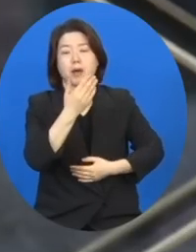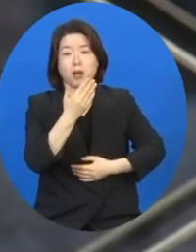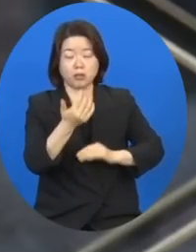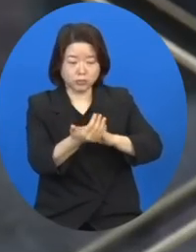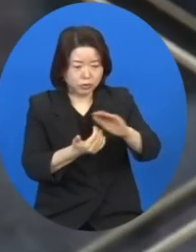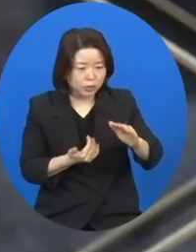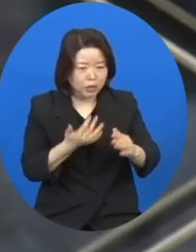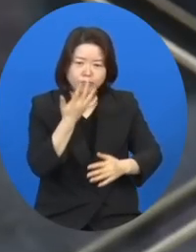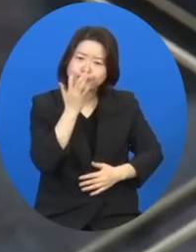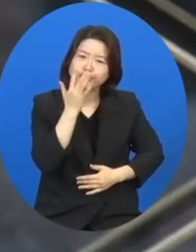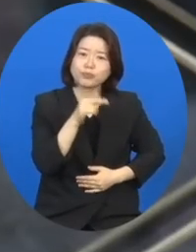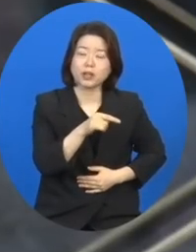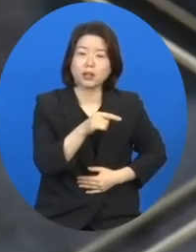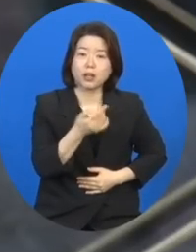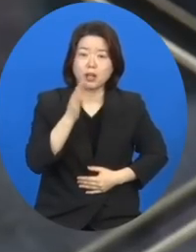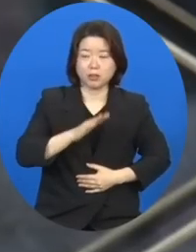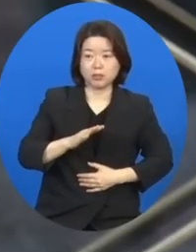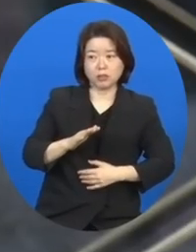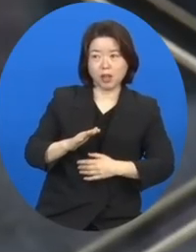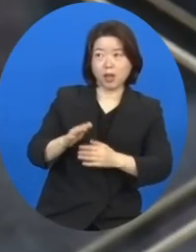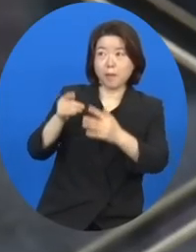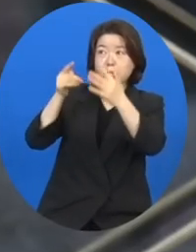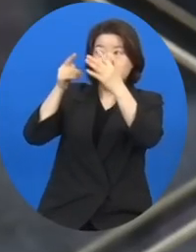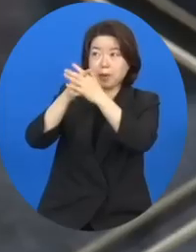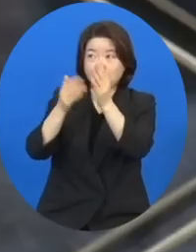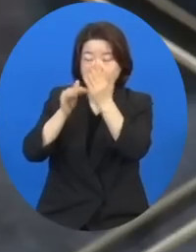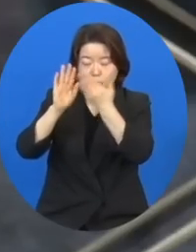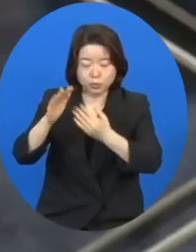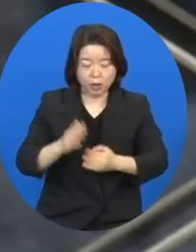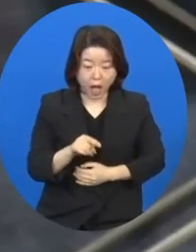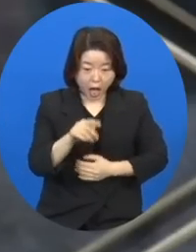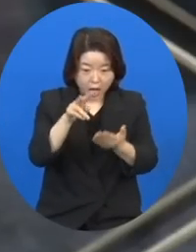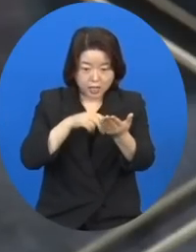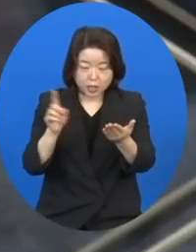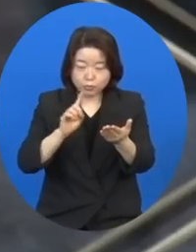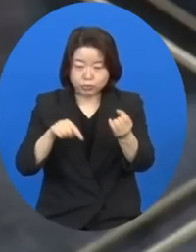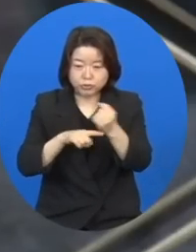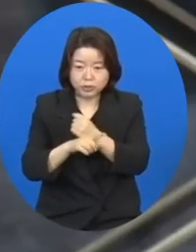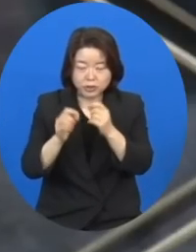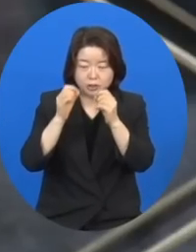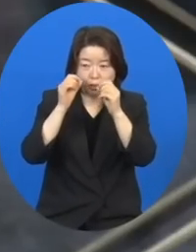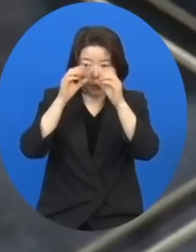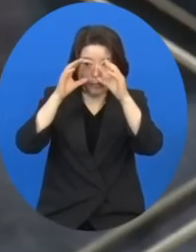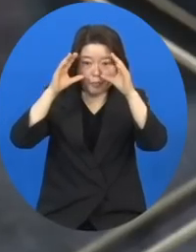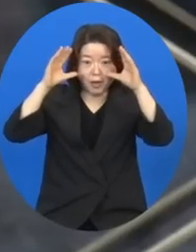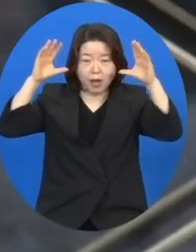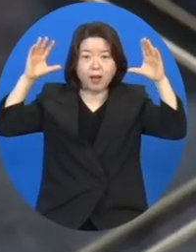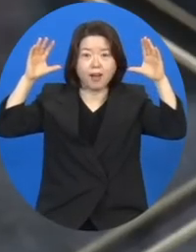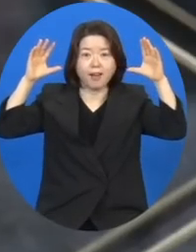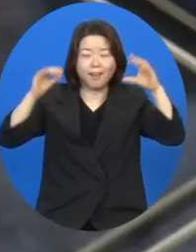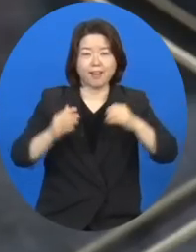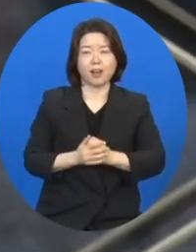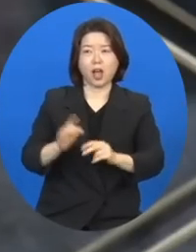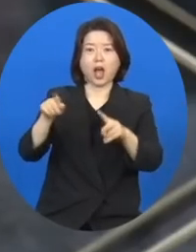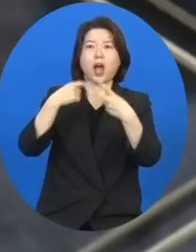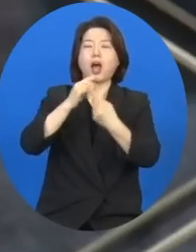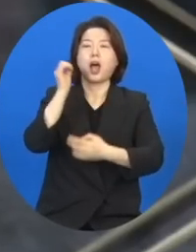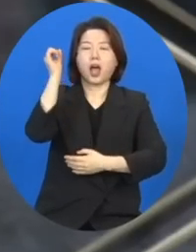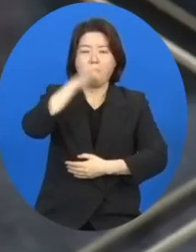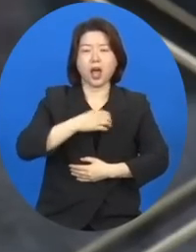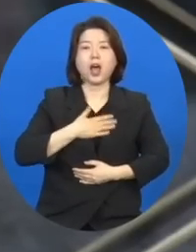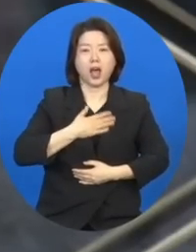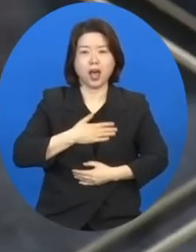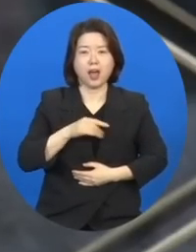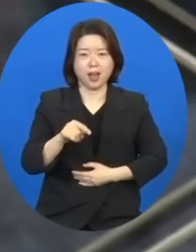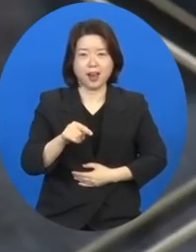그전에는. 그런데 읽으니까 이것이 무슨 뜻인지 어떤 것인지 점차 알게 되면서 이해가 되기 시작하고